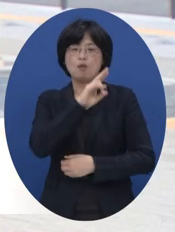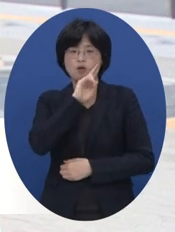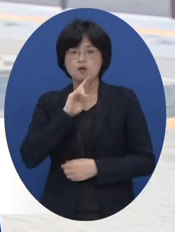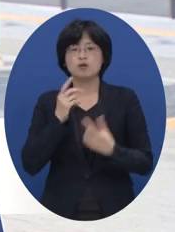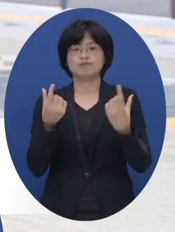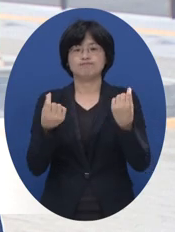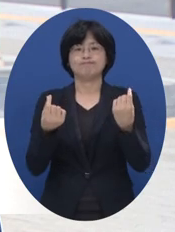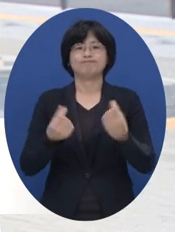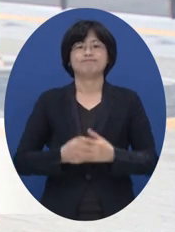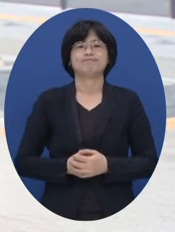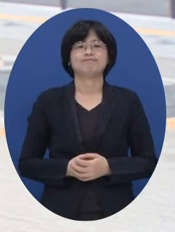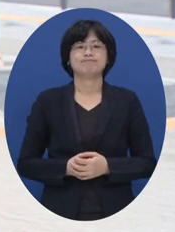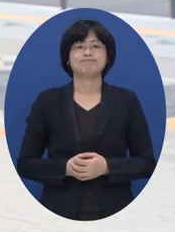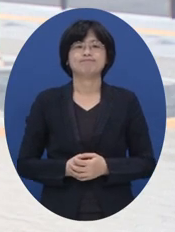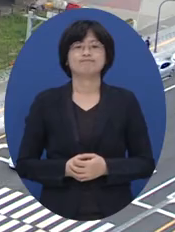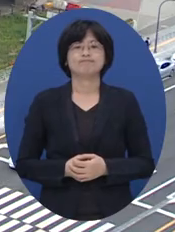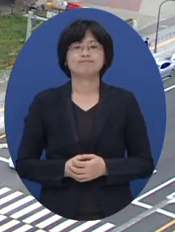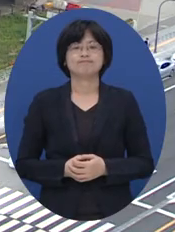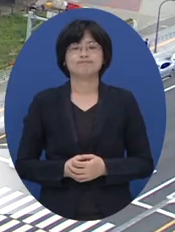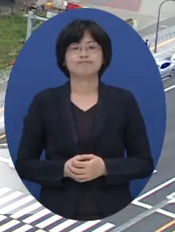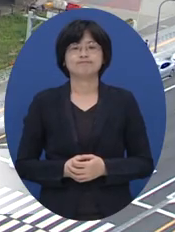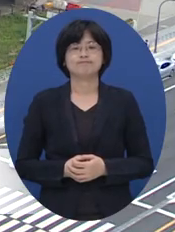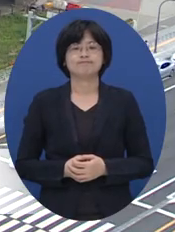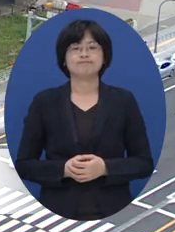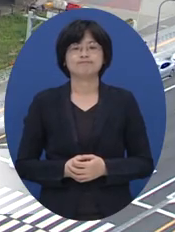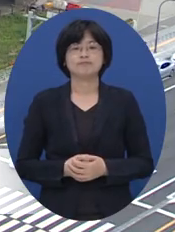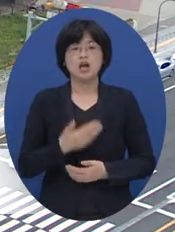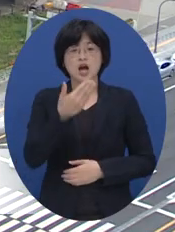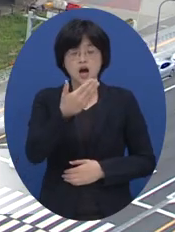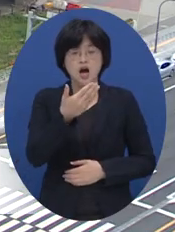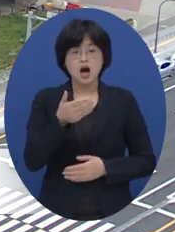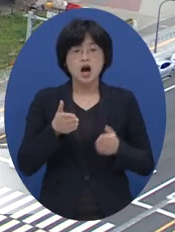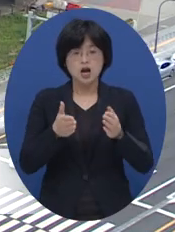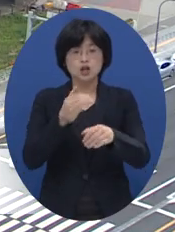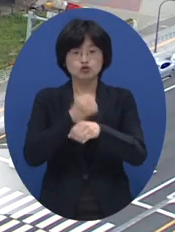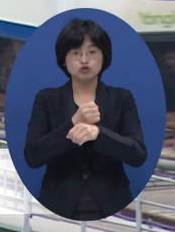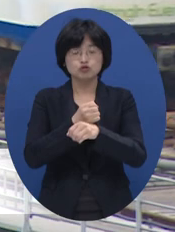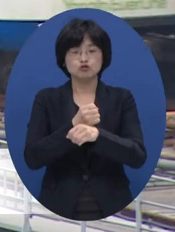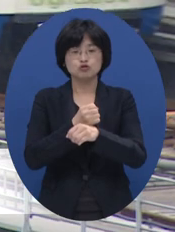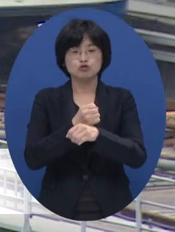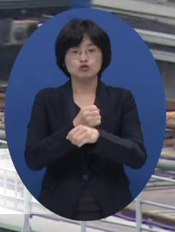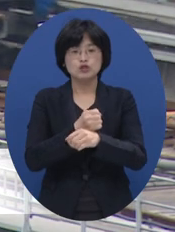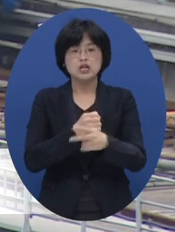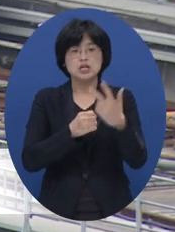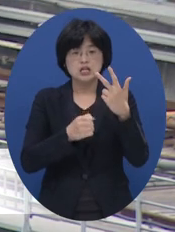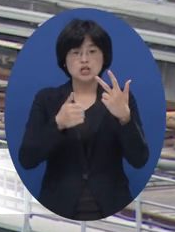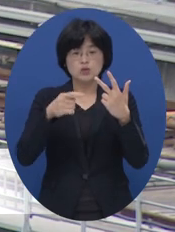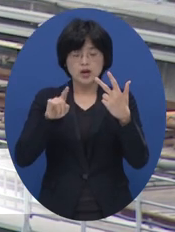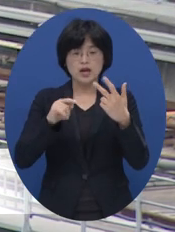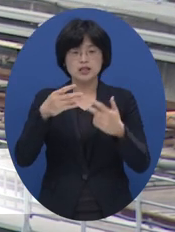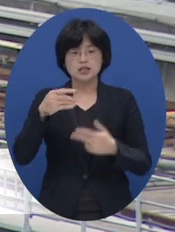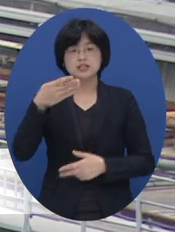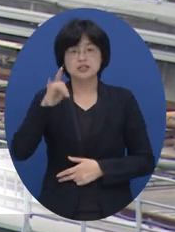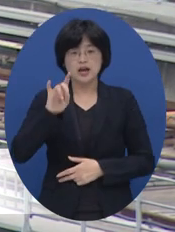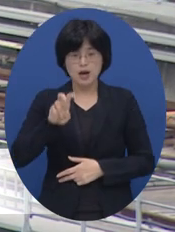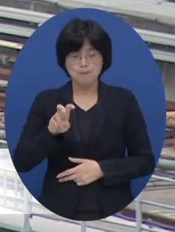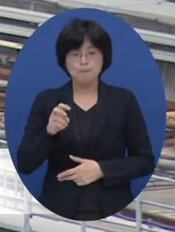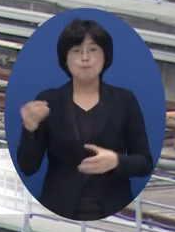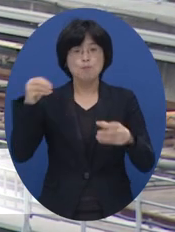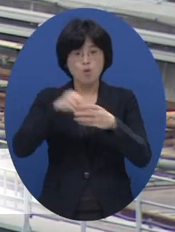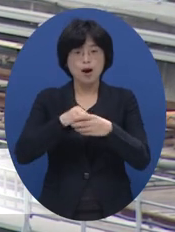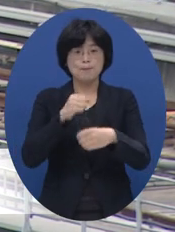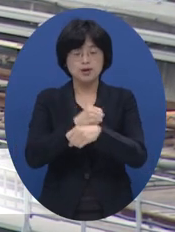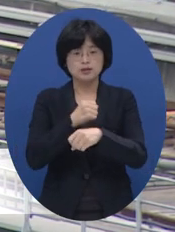자주 편하게 이용을 할것 같습니다. 9개 노선 가운데 8호선 판교 연장선과 용인 광교 연장선을 뺀 7개